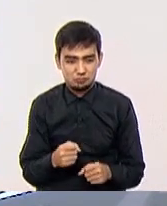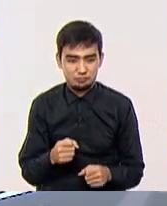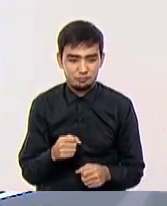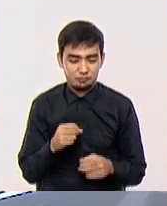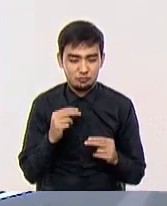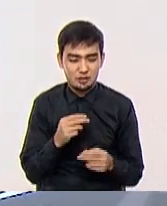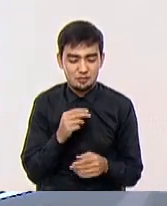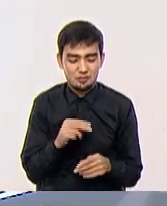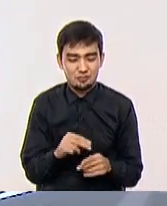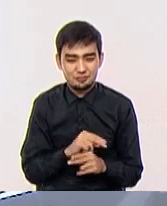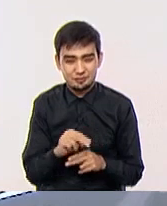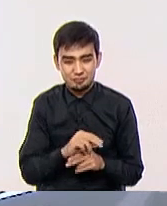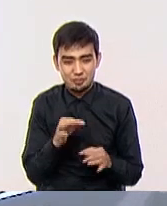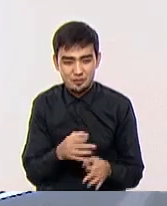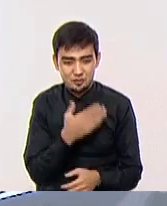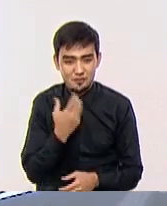моменты упускают в воспитании?